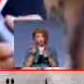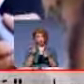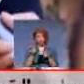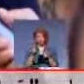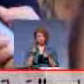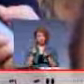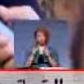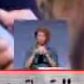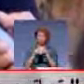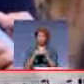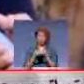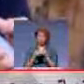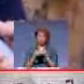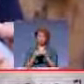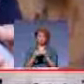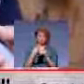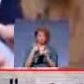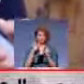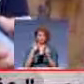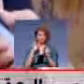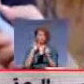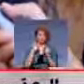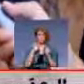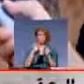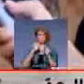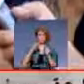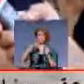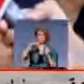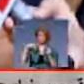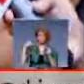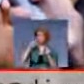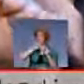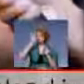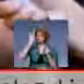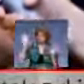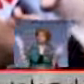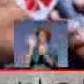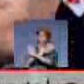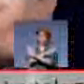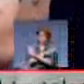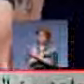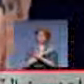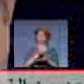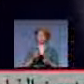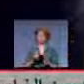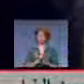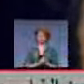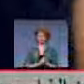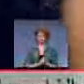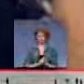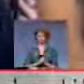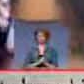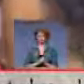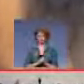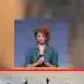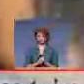وكده. ما دقائق مثلا كانت تخش الباب، تفتح الباب مثلا تلاقي حد طلع من جنبها، خيال معدي من جنبها، كانت تحس بخيالات. اتفضلي. هو